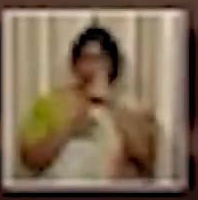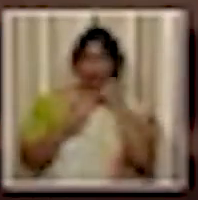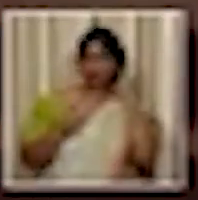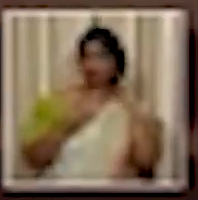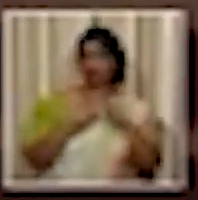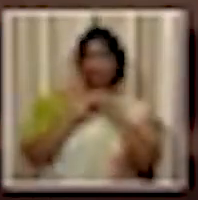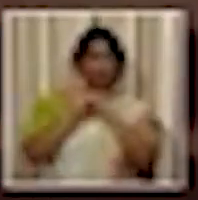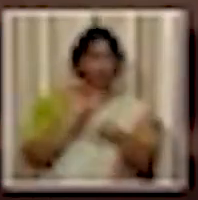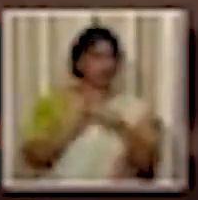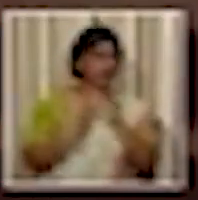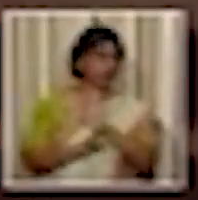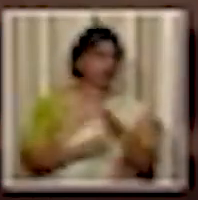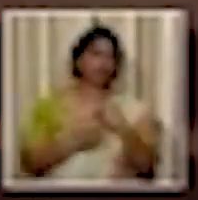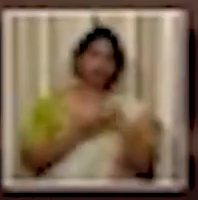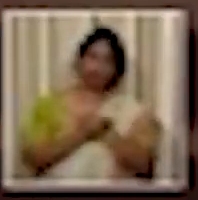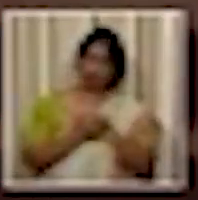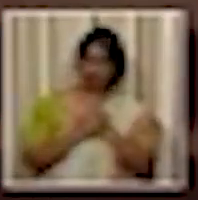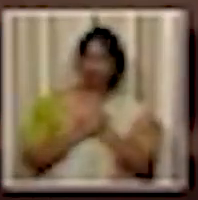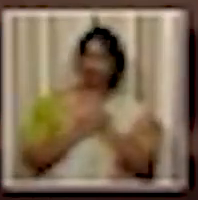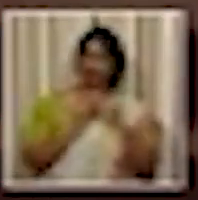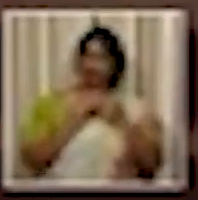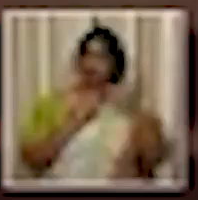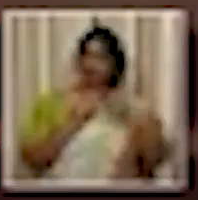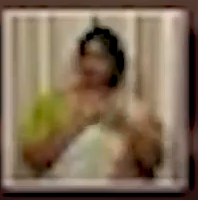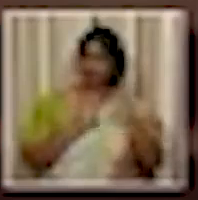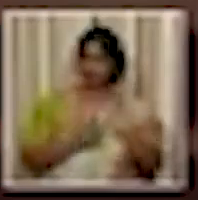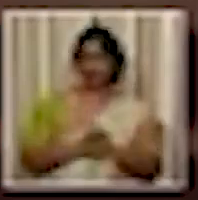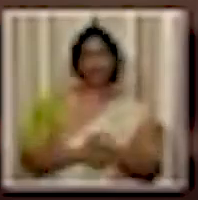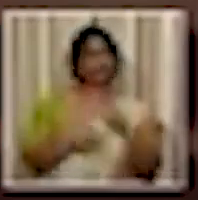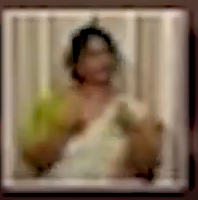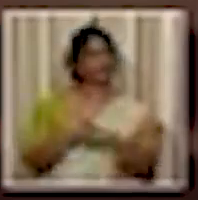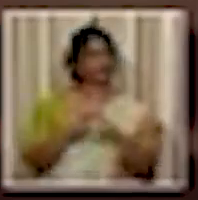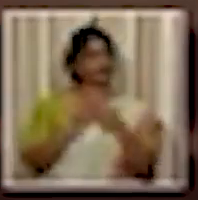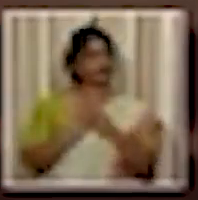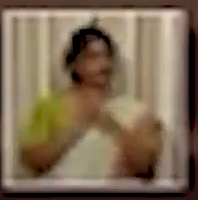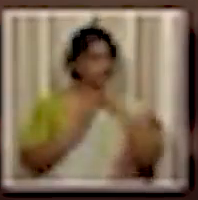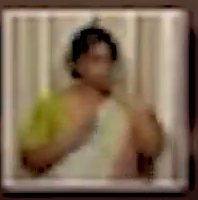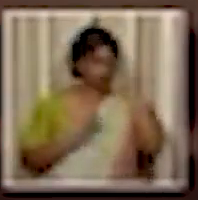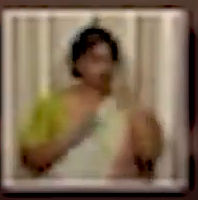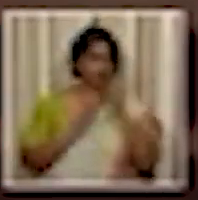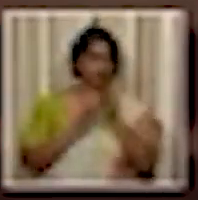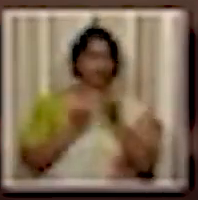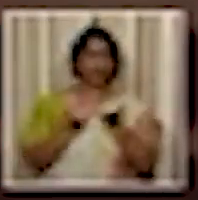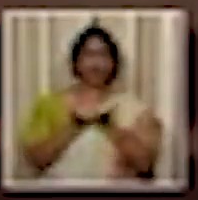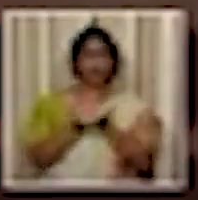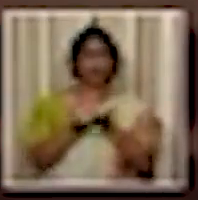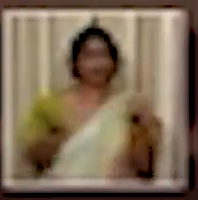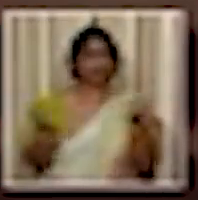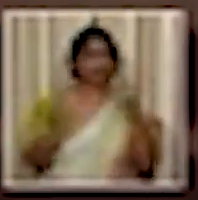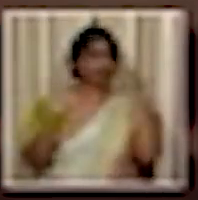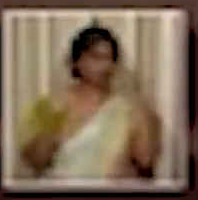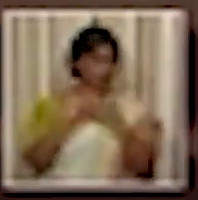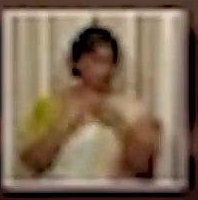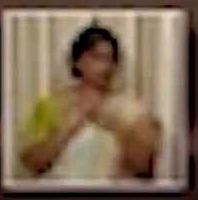බලලා අසාධාරණයක් කරන්නේ. අපි හැමෝගෙම දේවල් ඉදිරියටත් කරනවා. ඒ වගේම ගරු කතානායක පාවෙන වෙළඳ සංකීර්ණය පිළිබඳව කතා